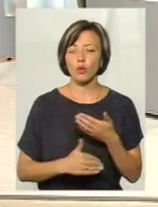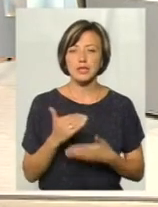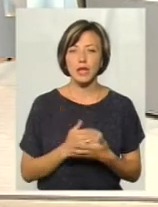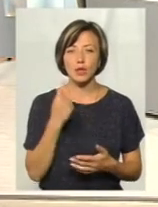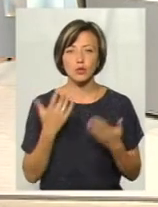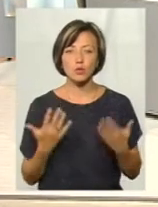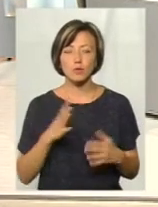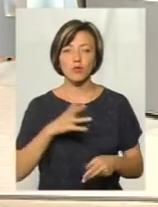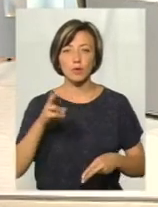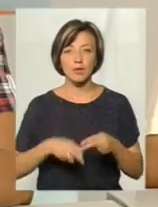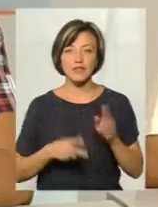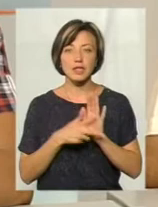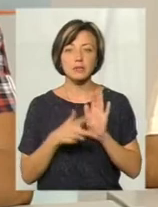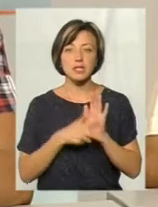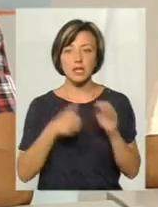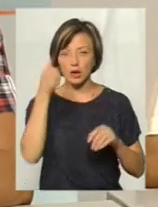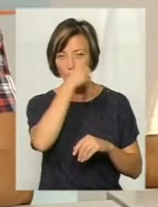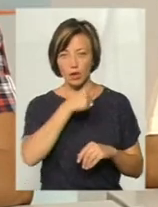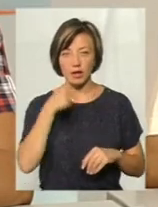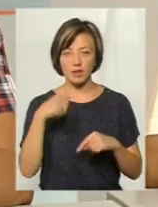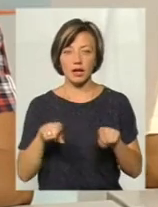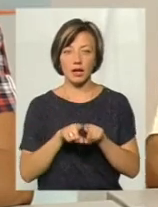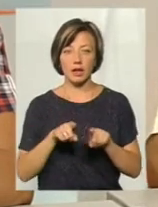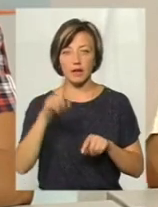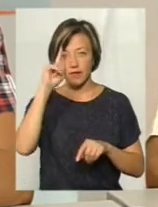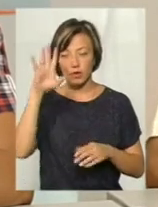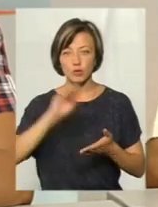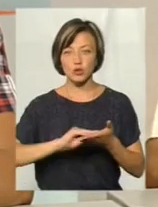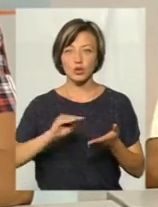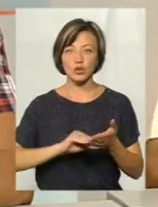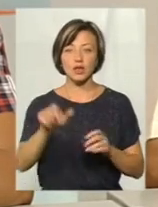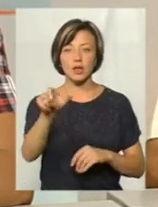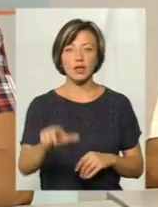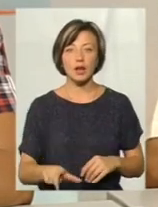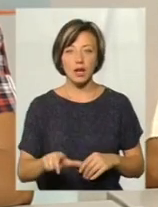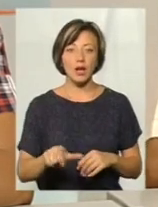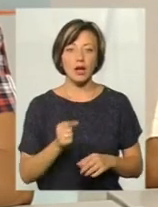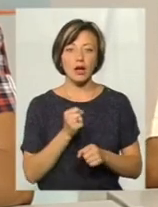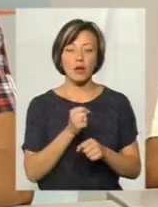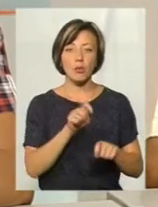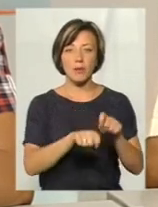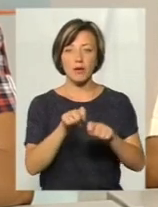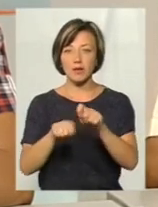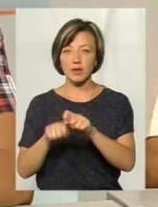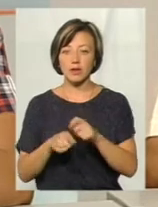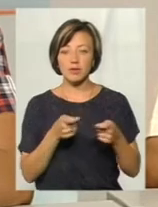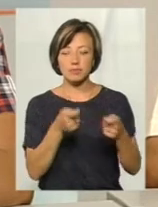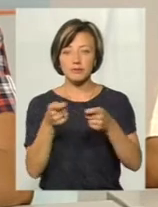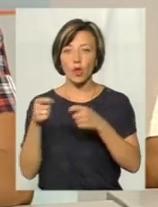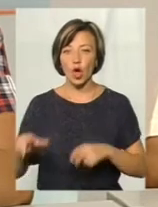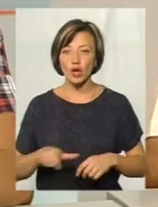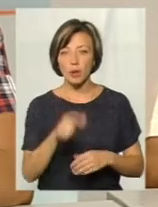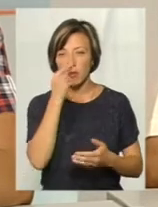вже наприкінці 80-х років. Такий відомий журналіст Віктор Кривошия і я, ми робили рейди періодично по річках і попали